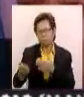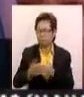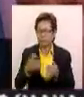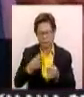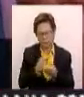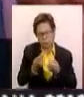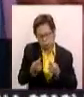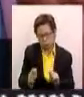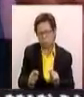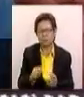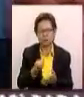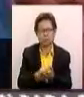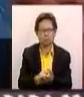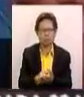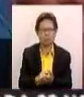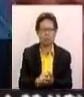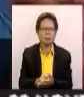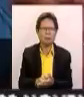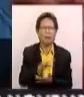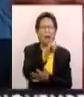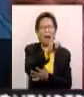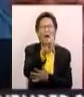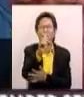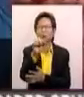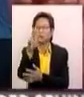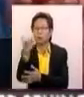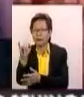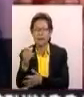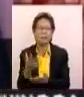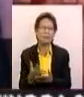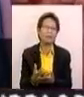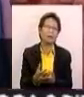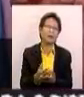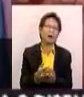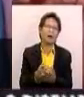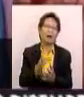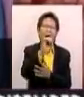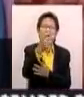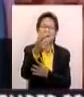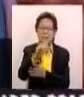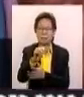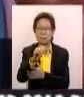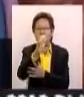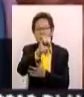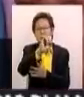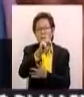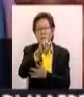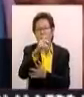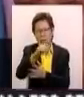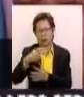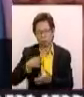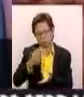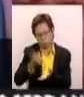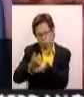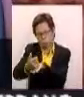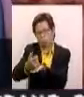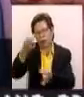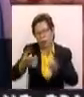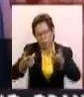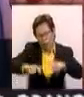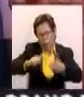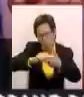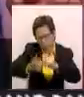Sebab itu yang saya buat kat Aisuri itu, dan juga kita ada skim-skim yang boleh kita tolong apa kalau berlaku